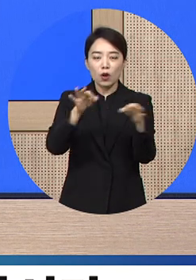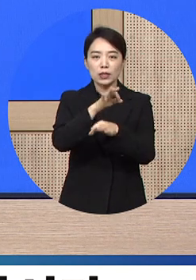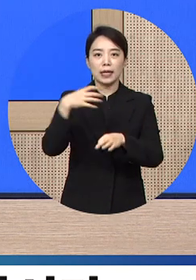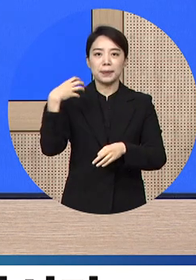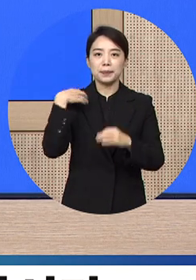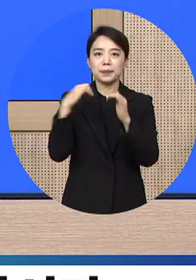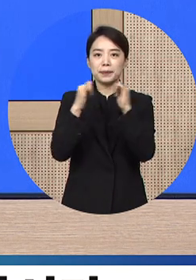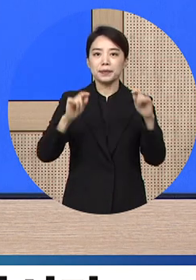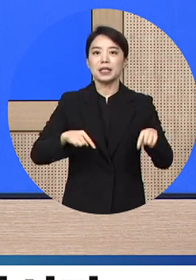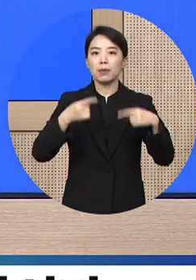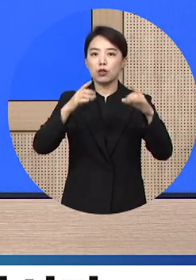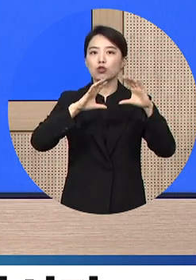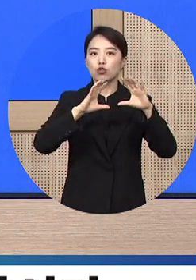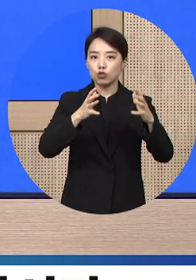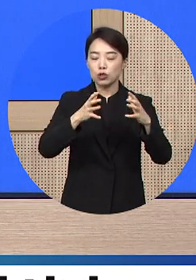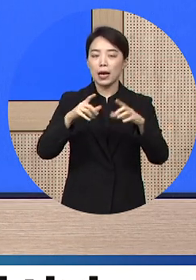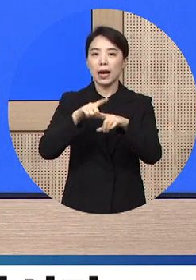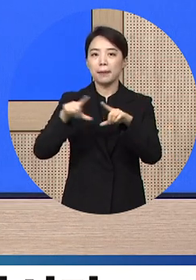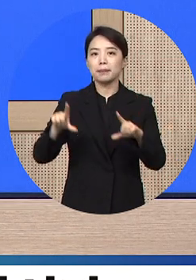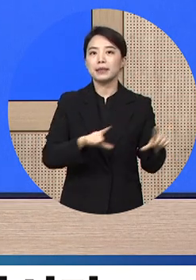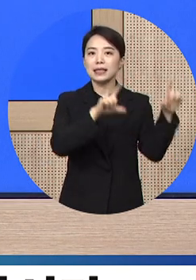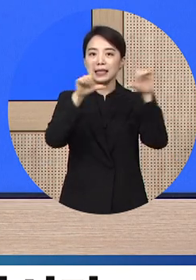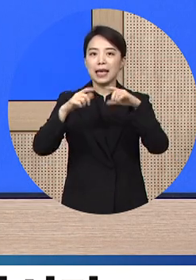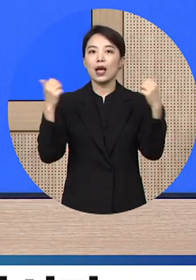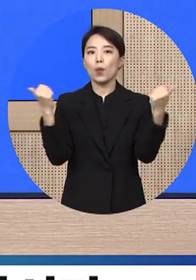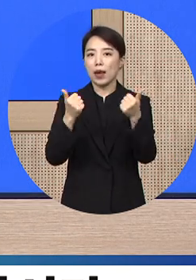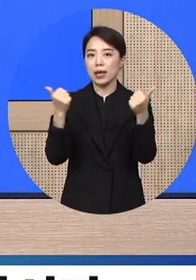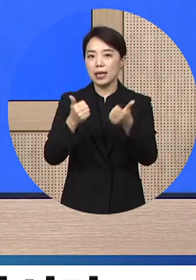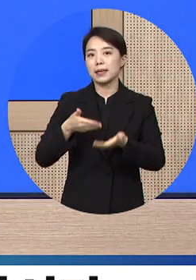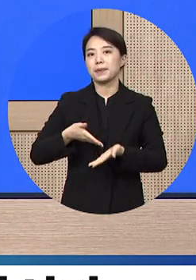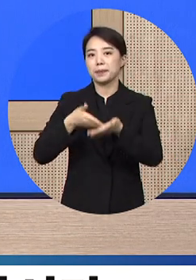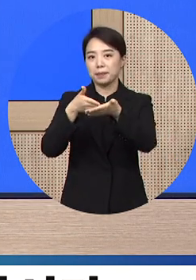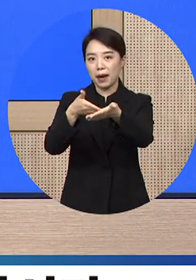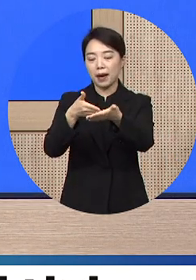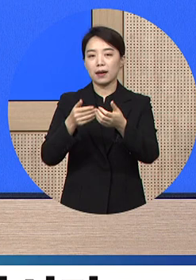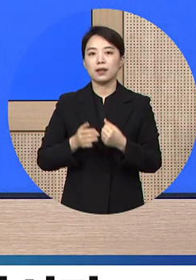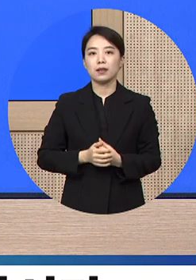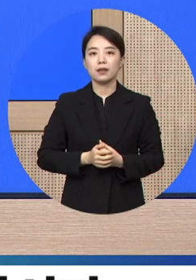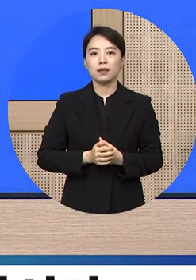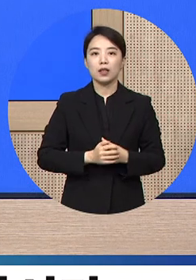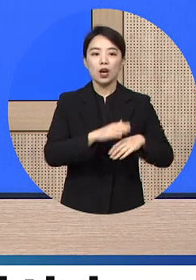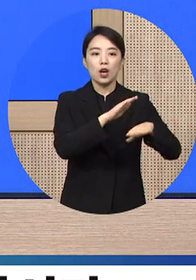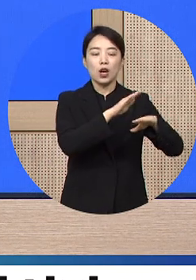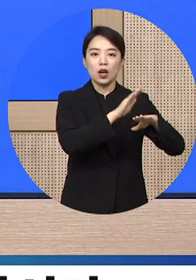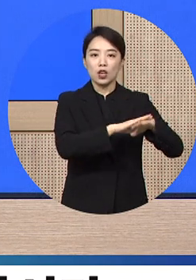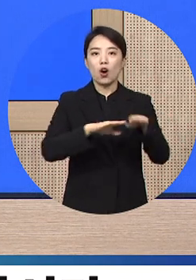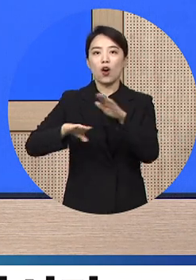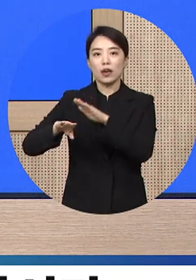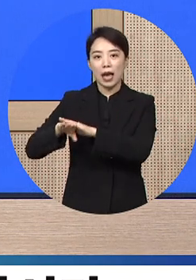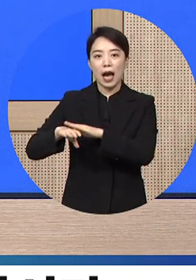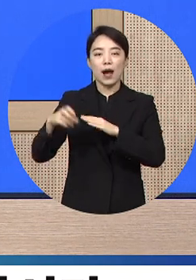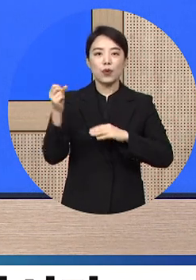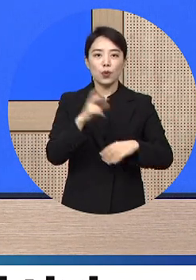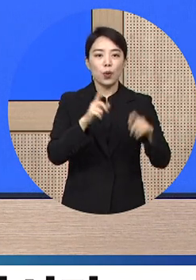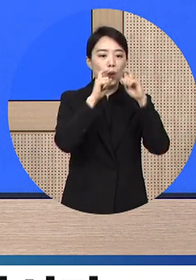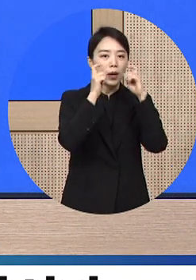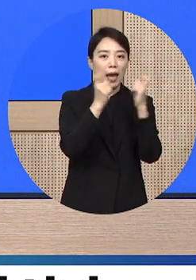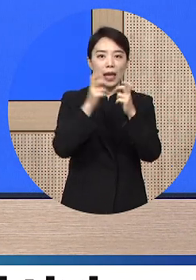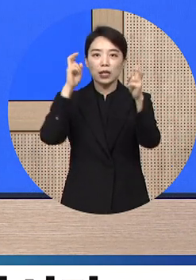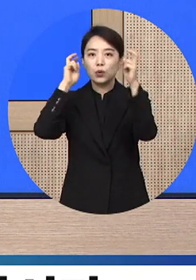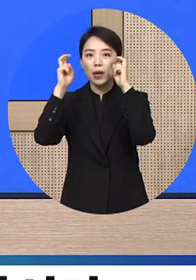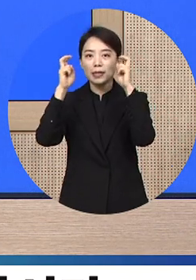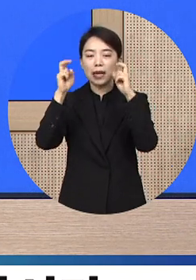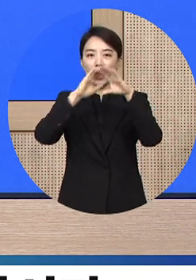국가 민생 경제 회의를 제안합니다. 이를 통해 여야, 노사 모든 경제